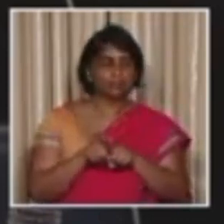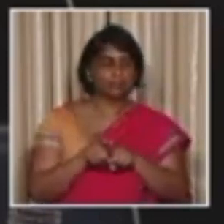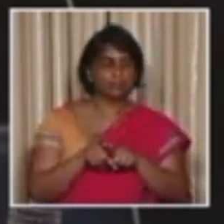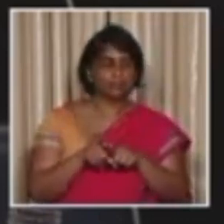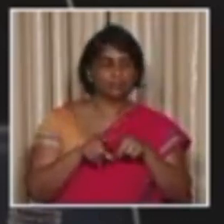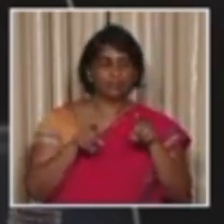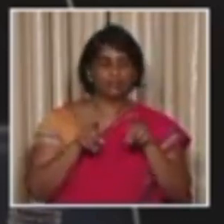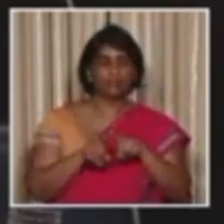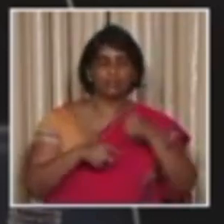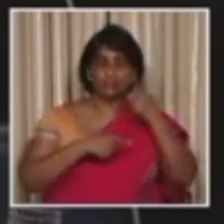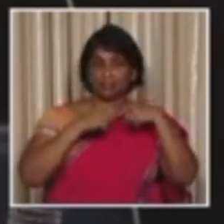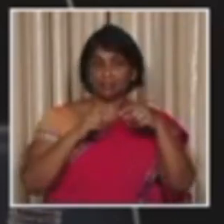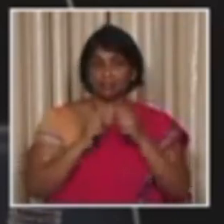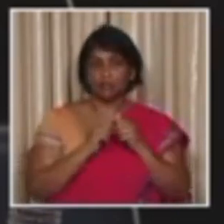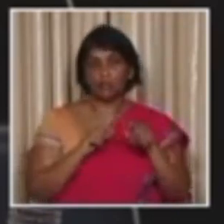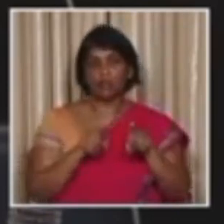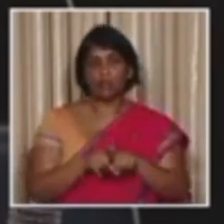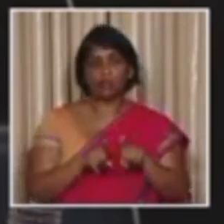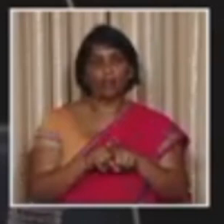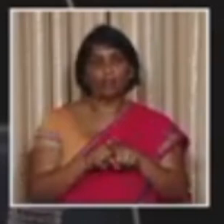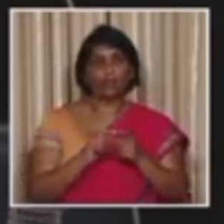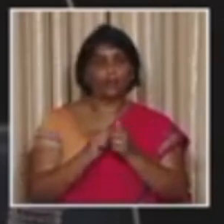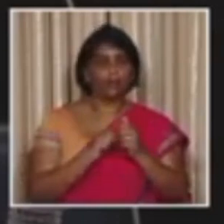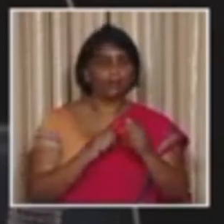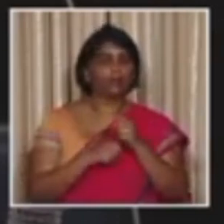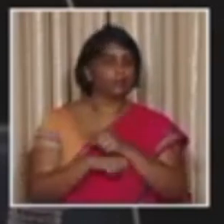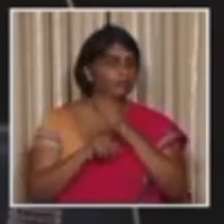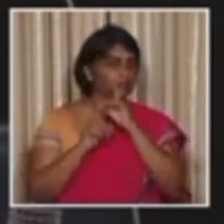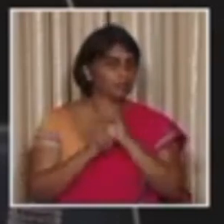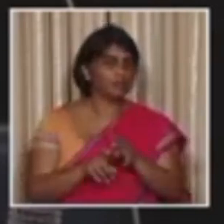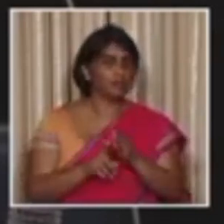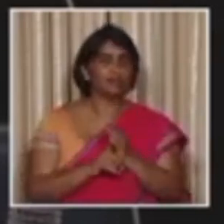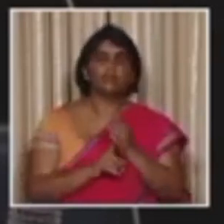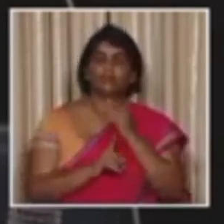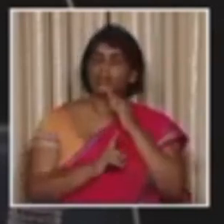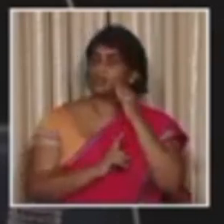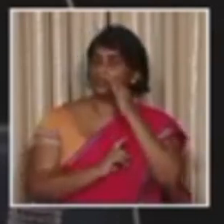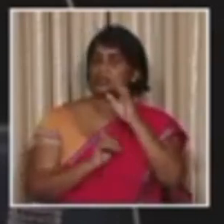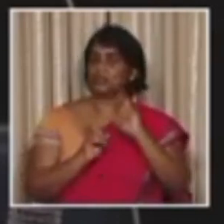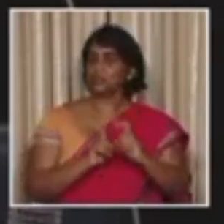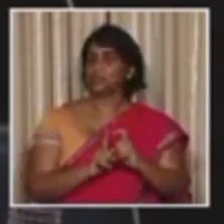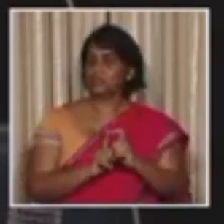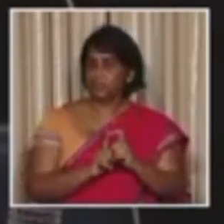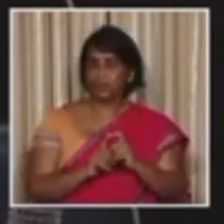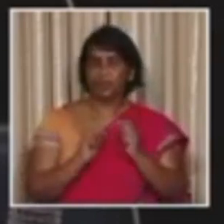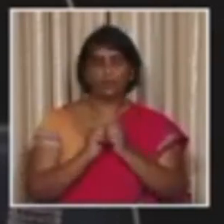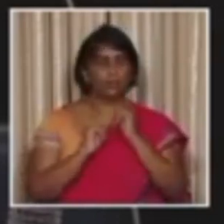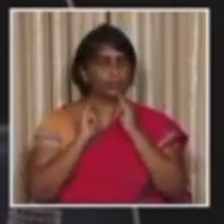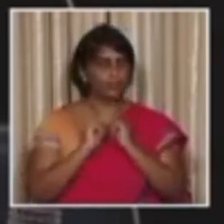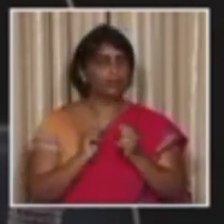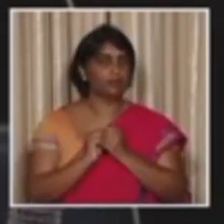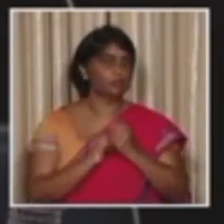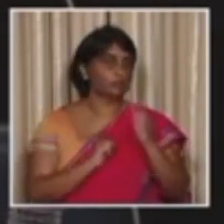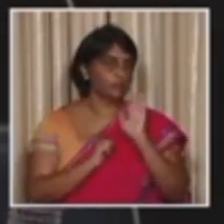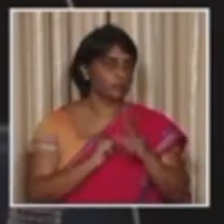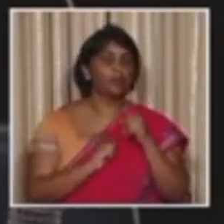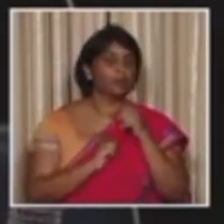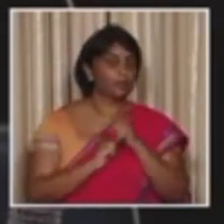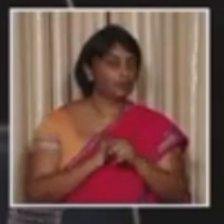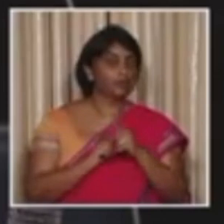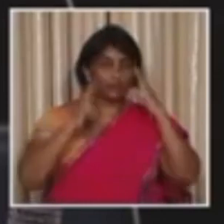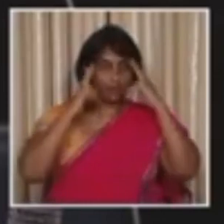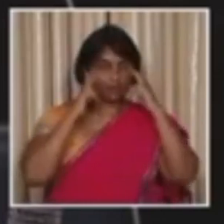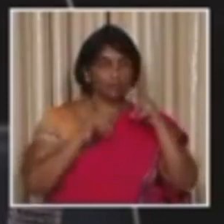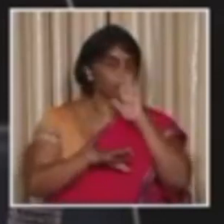இஸ்ரேலிலே அவர்கள் செய்கின்ற கொடூரம் அங்கு மத்திய கிழக்கிலே நடக்கின்ற அகோரம் இதால் உலகம் பாதிக்கப்பட போகின்றது.